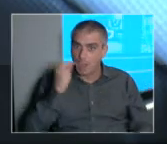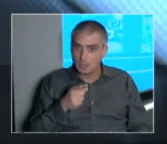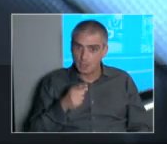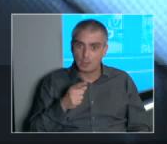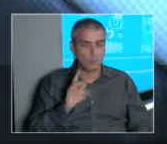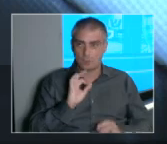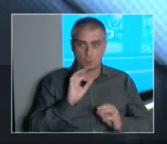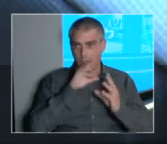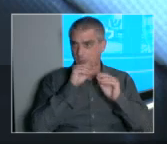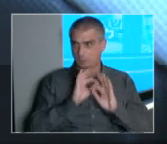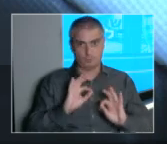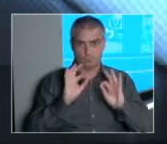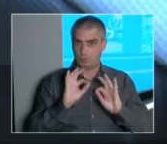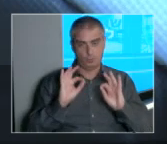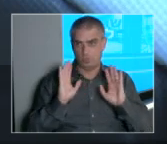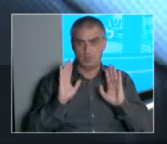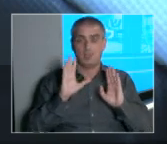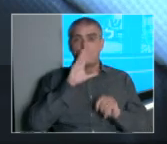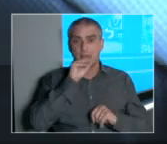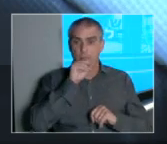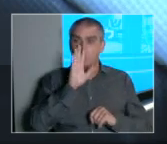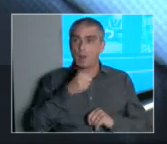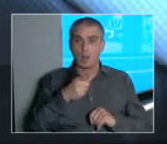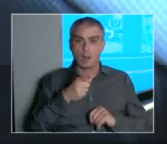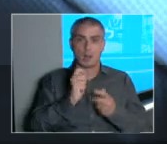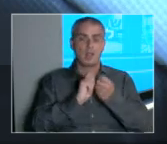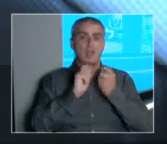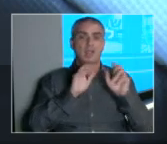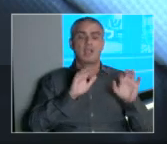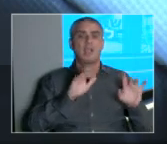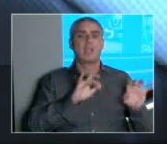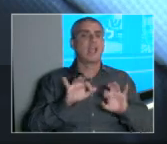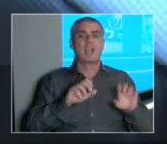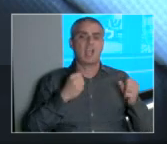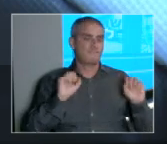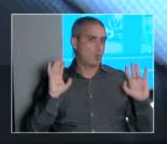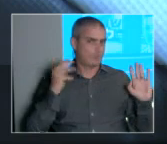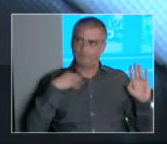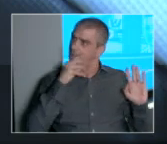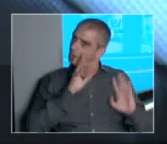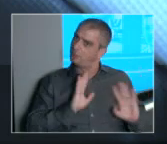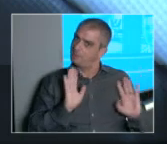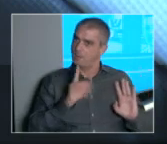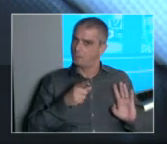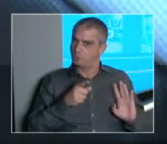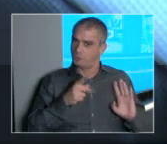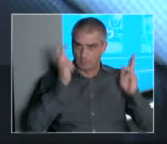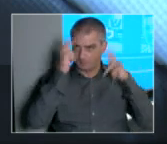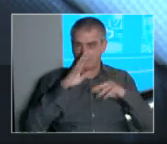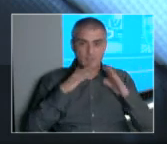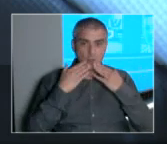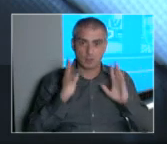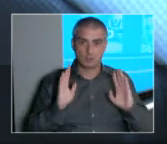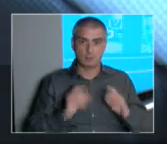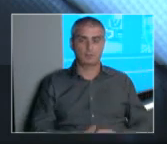זה לגמרי לא דובר שם. דובר על, על הרפורמים, אנחנו לא התייחסנו כל כך על מתווה הכותל, כפי